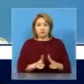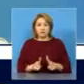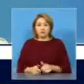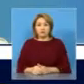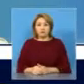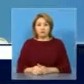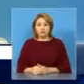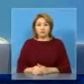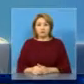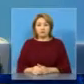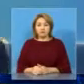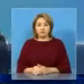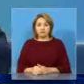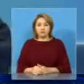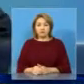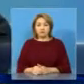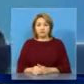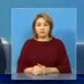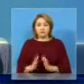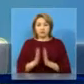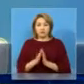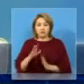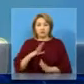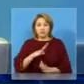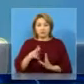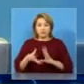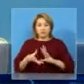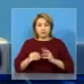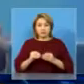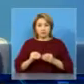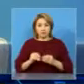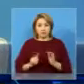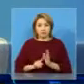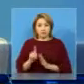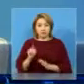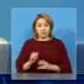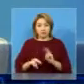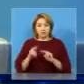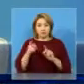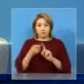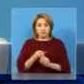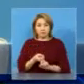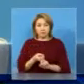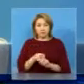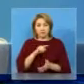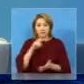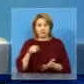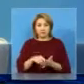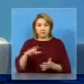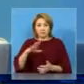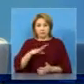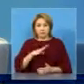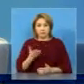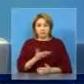Енді дайын деді. Енді сұраныс жасадық. Жалпы бірден мына инфрақұрылымға байланысты сұрақтар болып жатса,